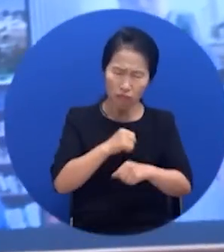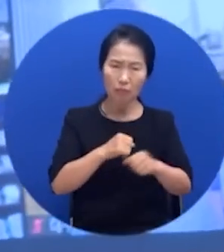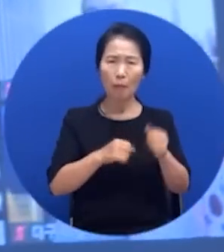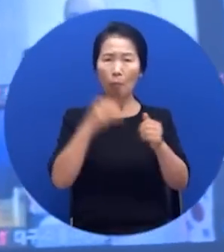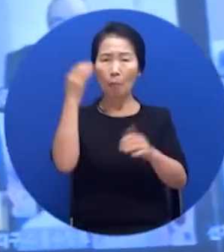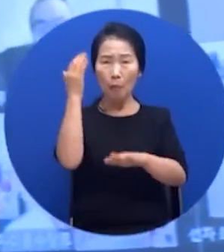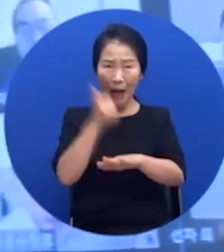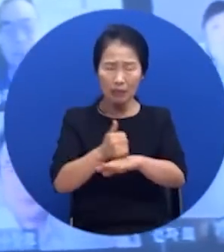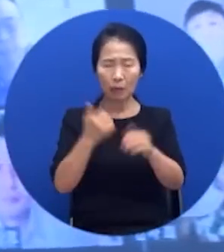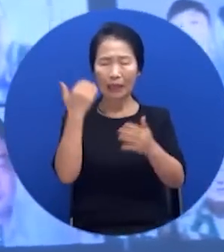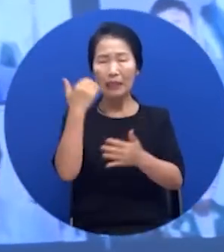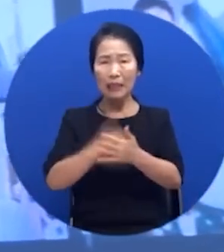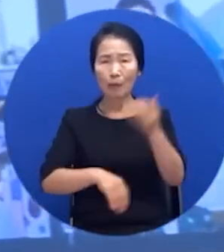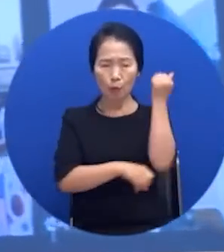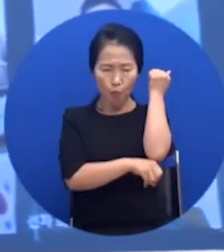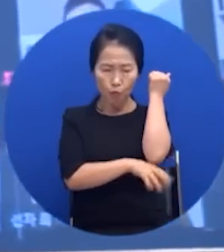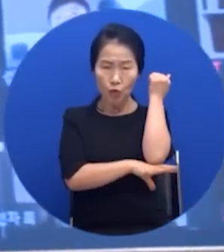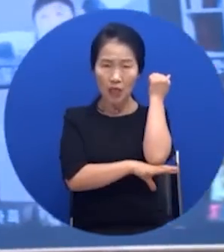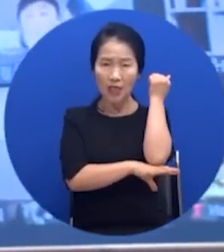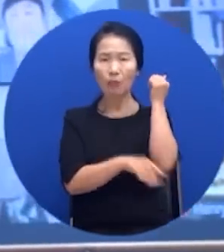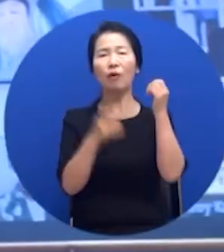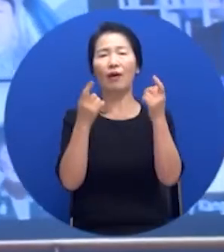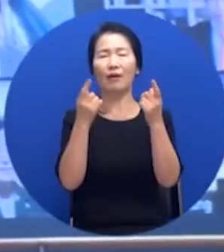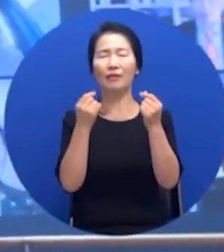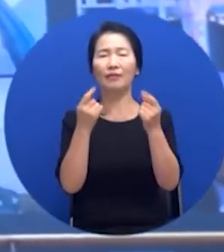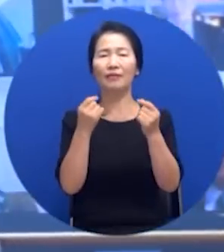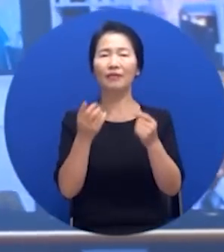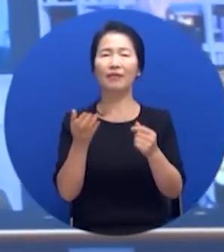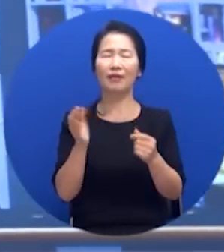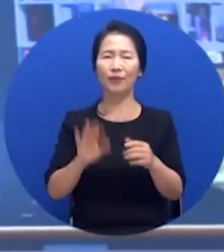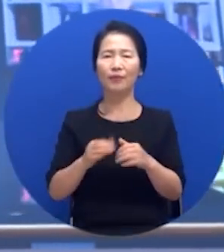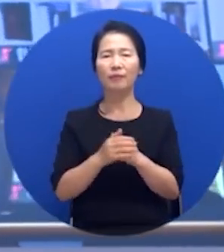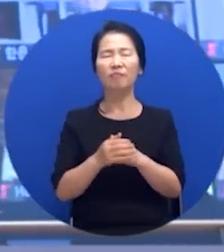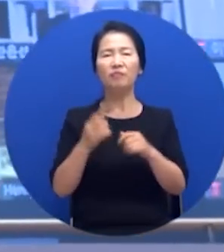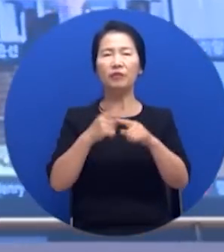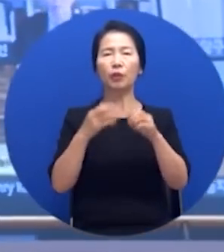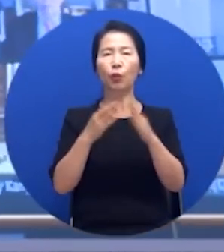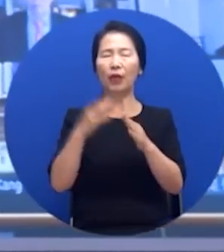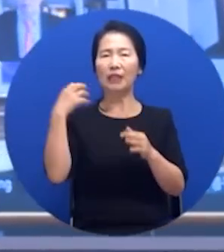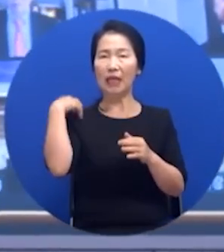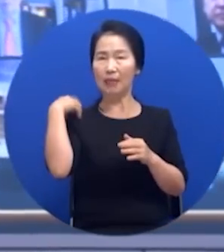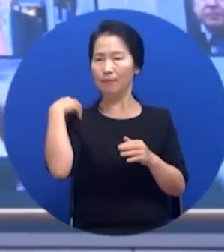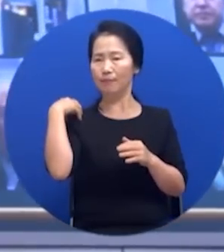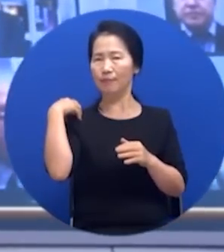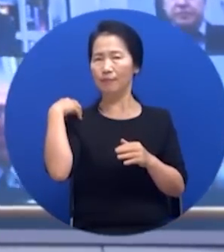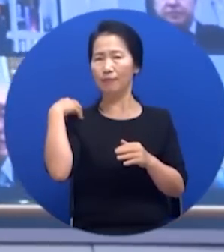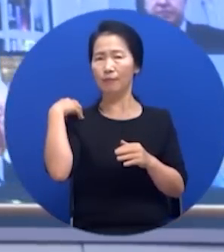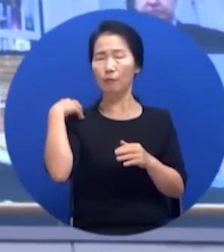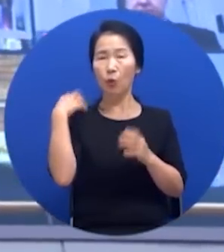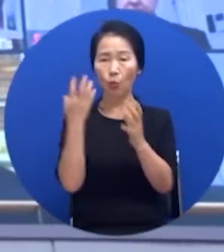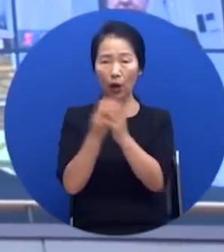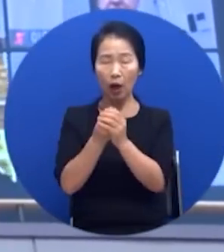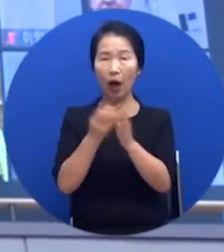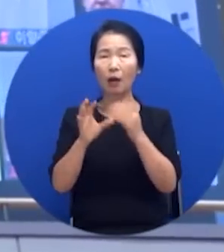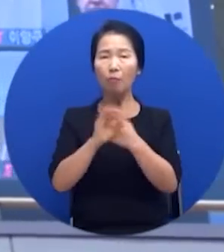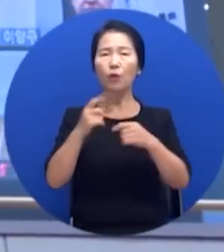없습니다. 그런데 여기 교회에 무거운 책임이 하나 있습니다. 교회가 교회다워야 하나님은 교회를 사용하신다는